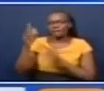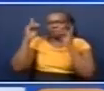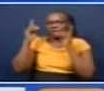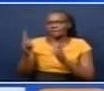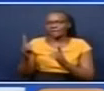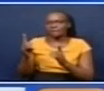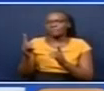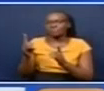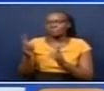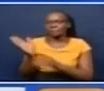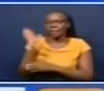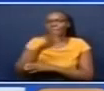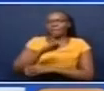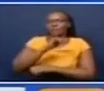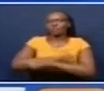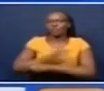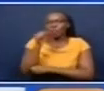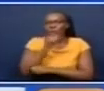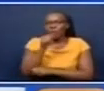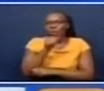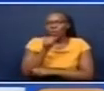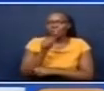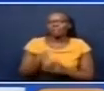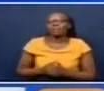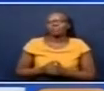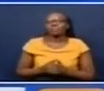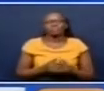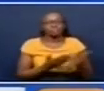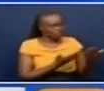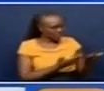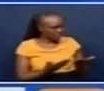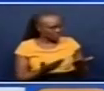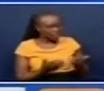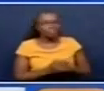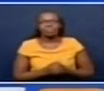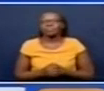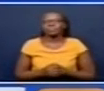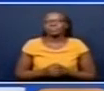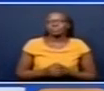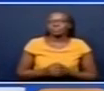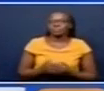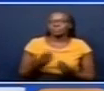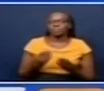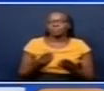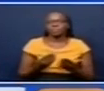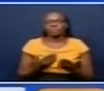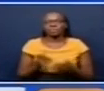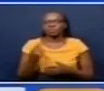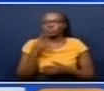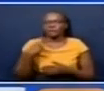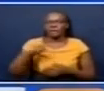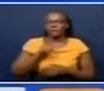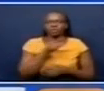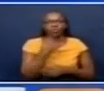kusoma hadi akiwa na umri huu. Karibu kwa studio zetu. Asante. Kwa kifupi tuweze kujitambulisha, wewe ni nani na